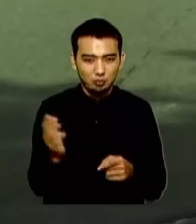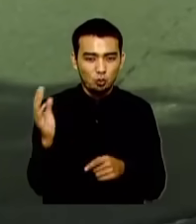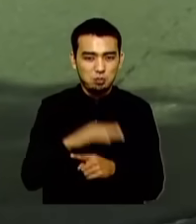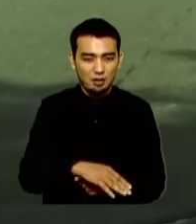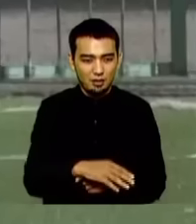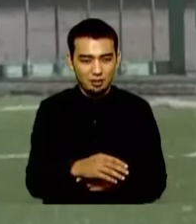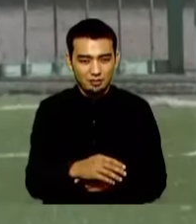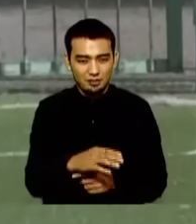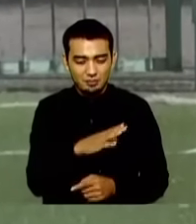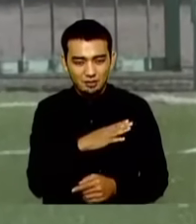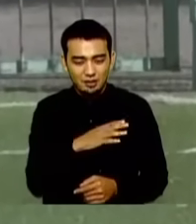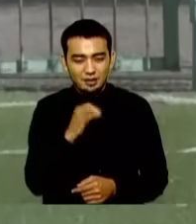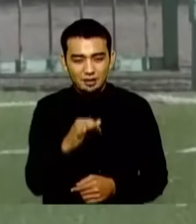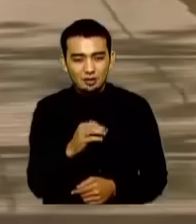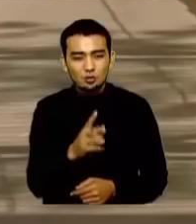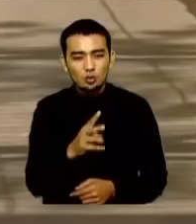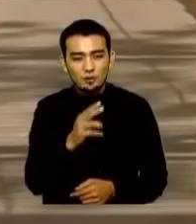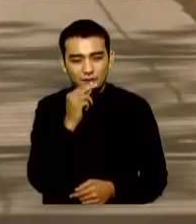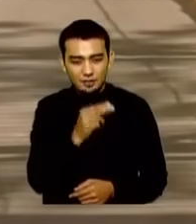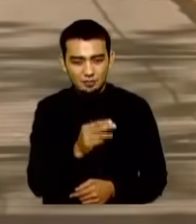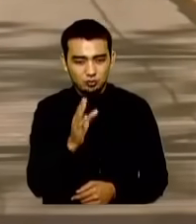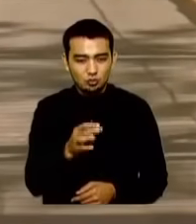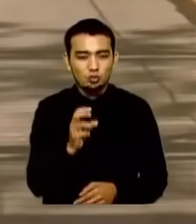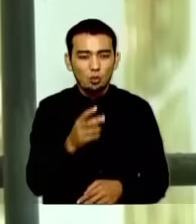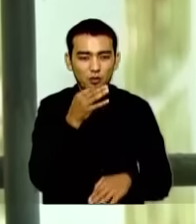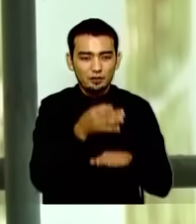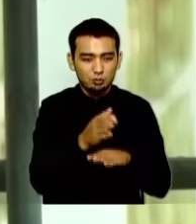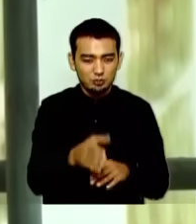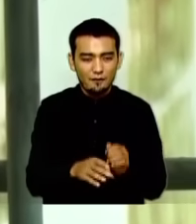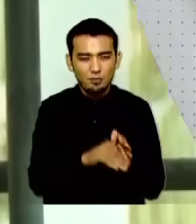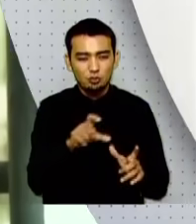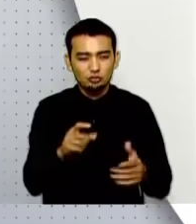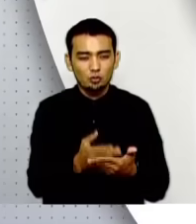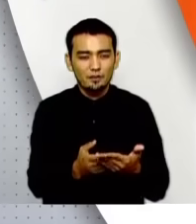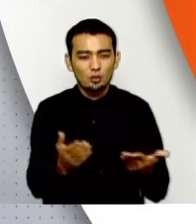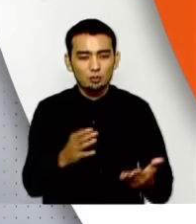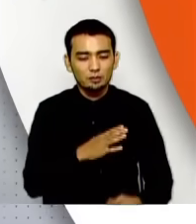жастағы жеткіншектің өліміне енді кім жауап береді? Ал депутаттардың ұсынысы қандай?